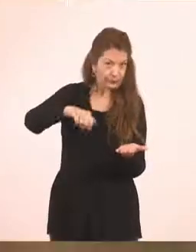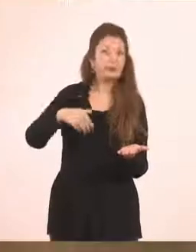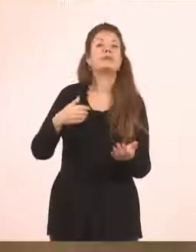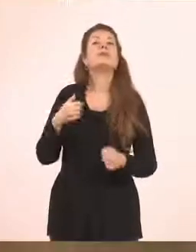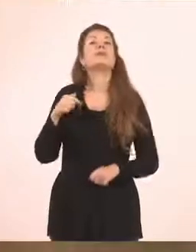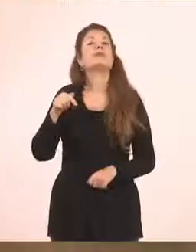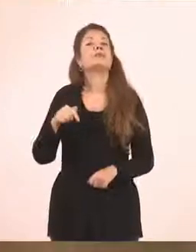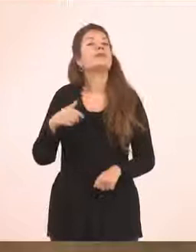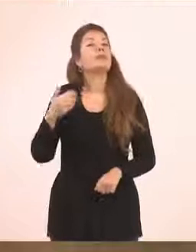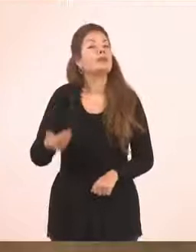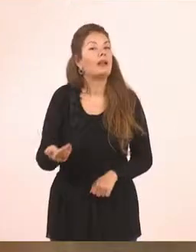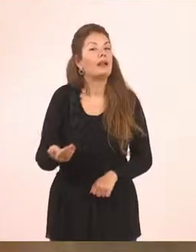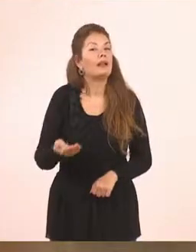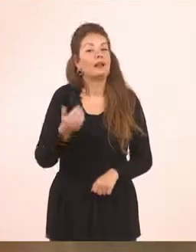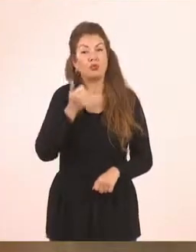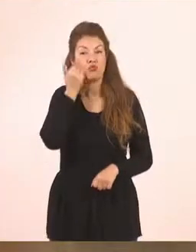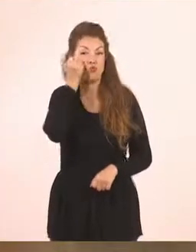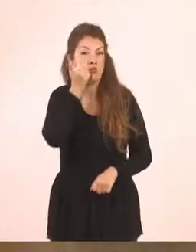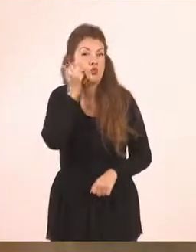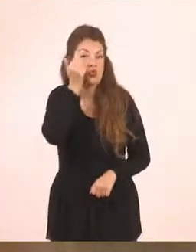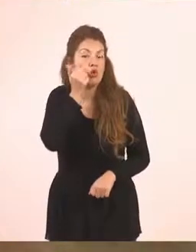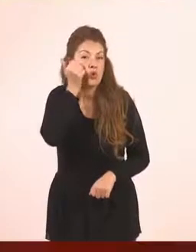Και μετά θα βάλω το κόκκινο.